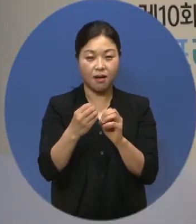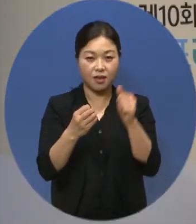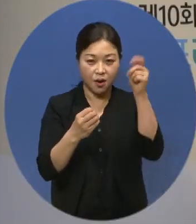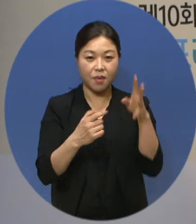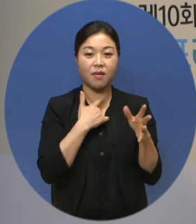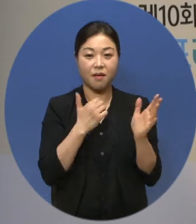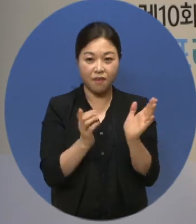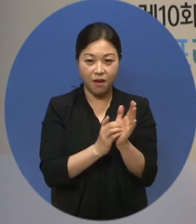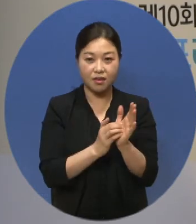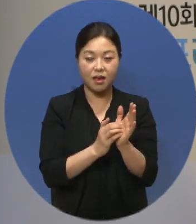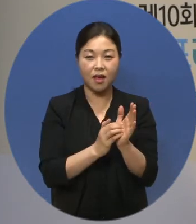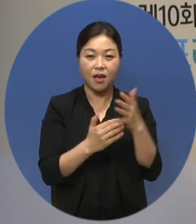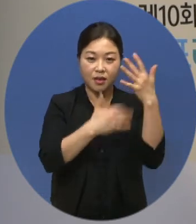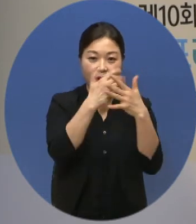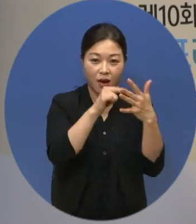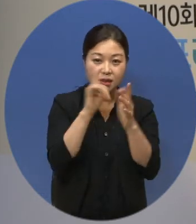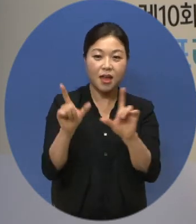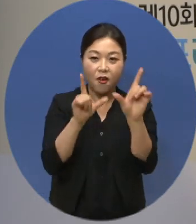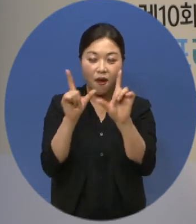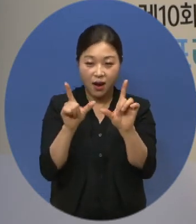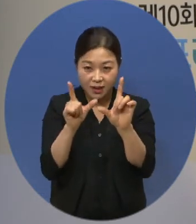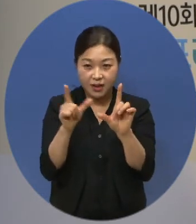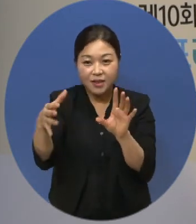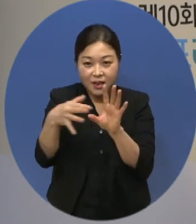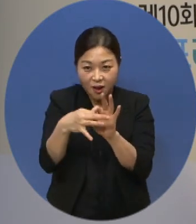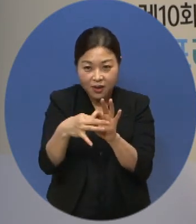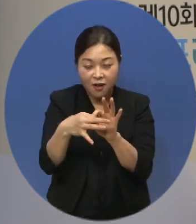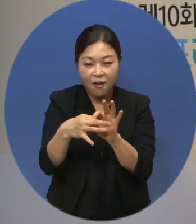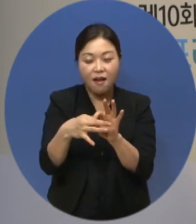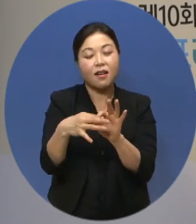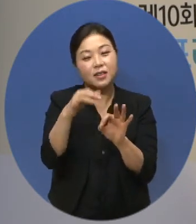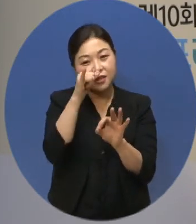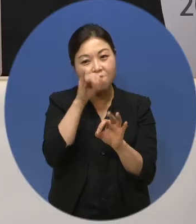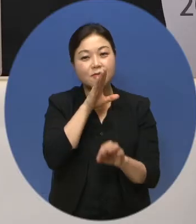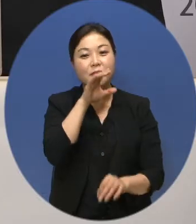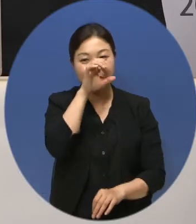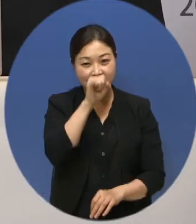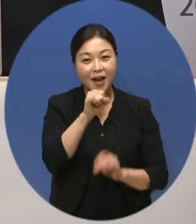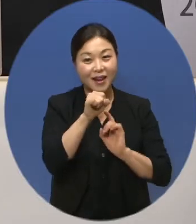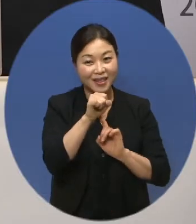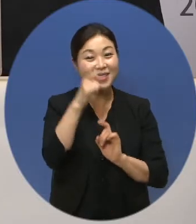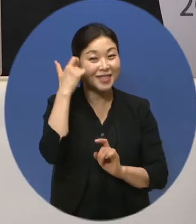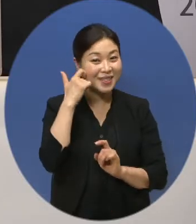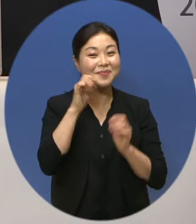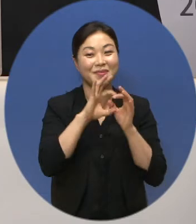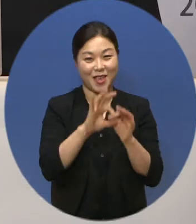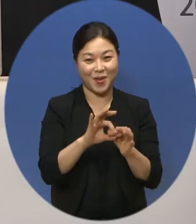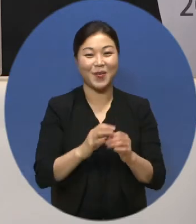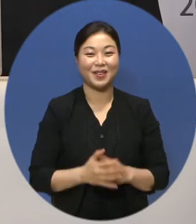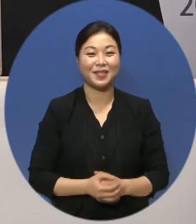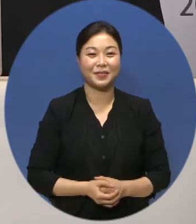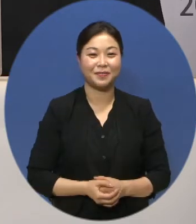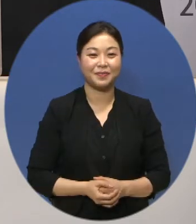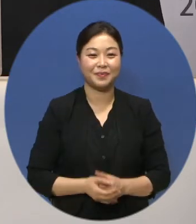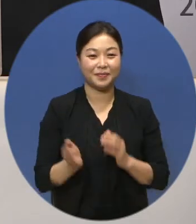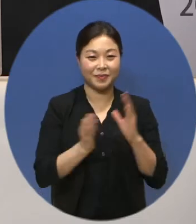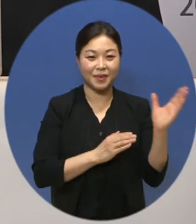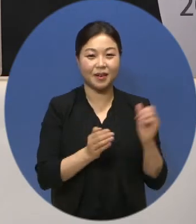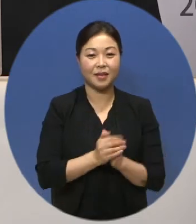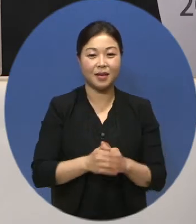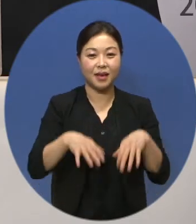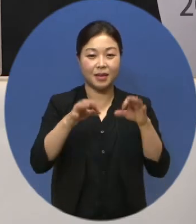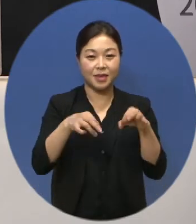삶이 녹여져 있어서 너무 좋다라는 생각을 좀 계속 하게 되고 있습니다. 자, 그러면 우리 김선경